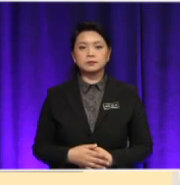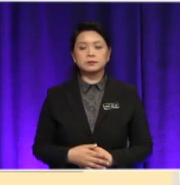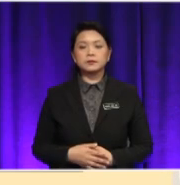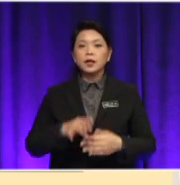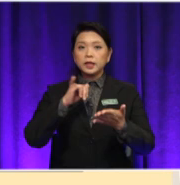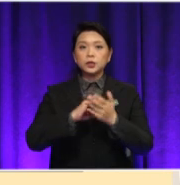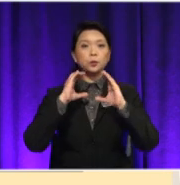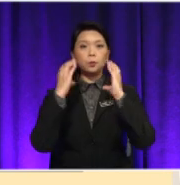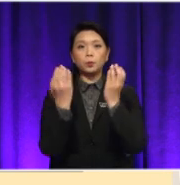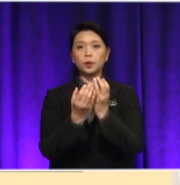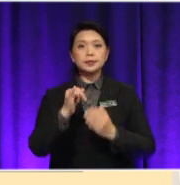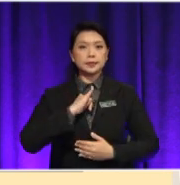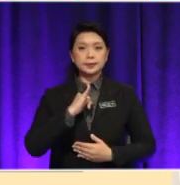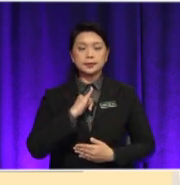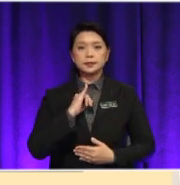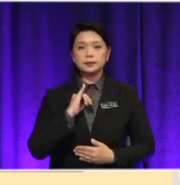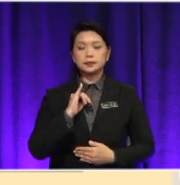Itu bola saya.